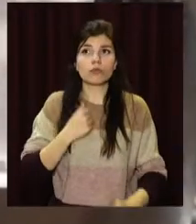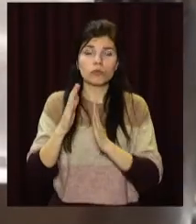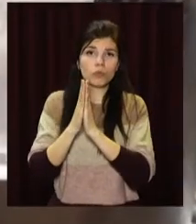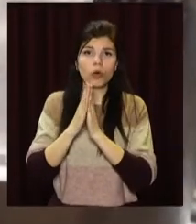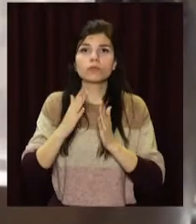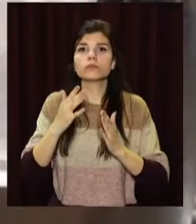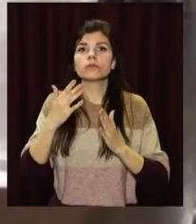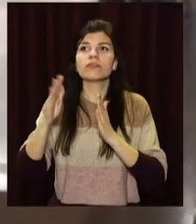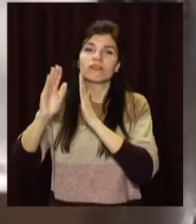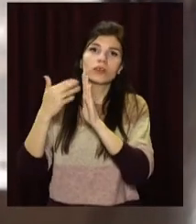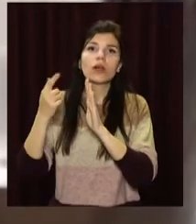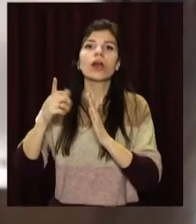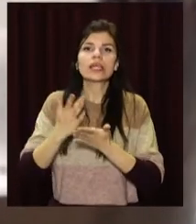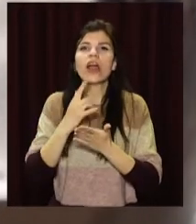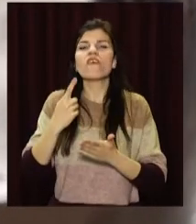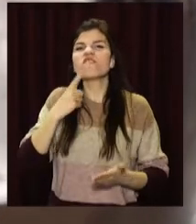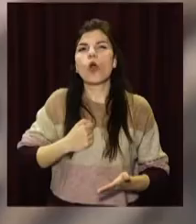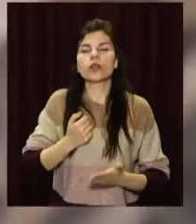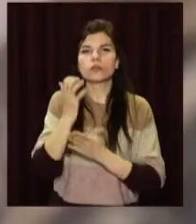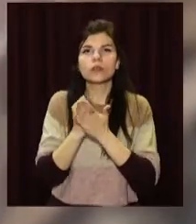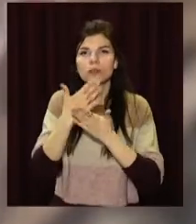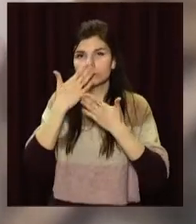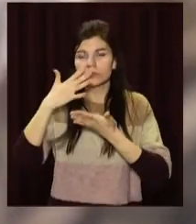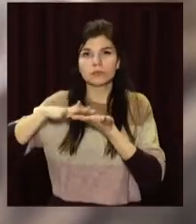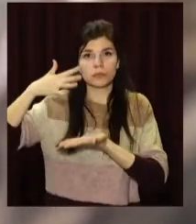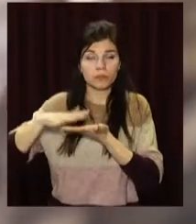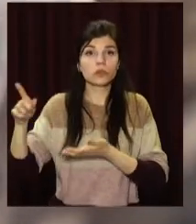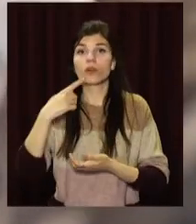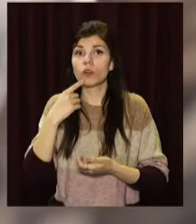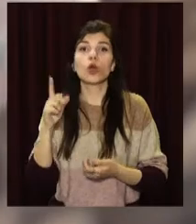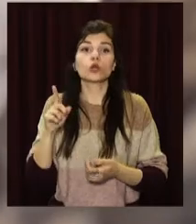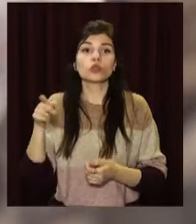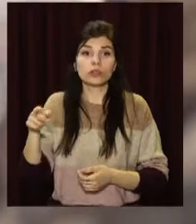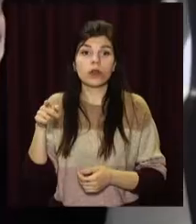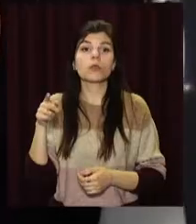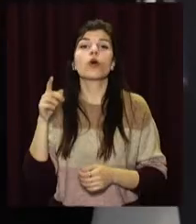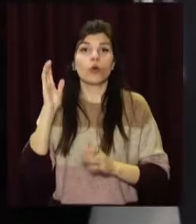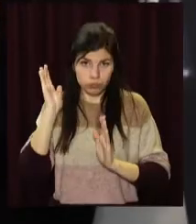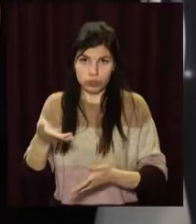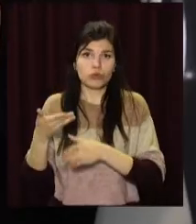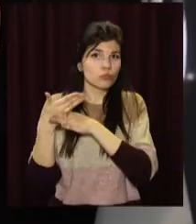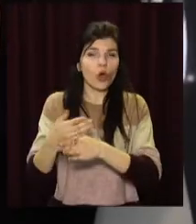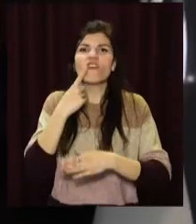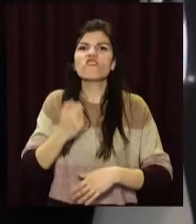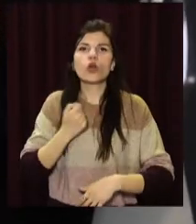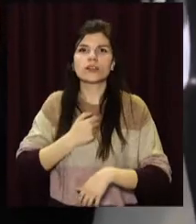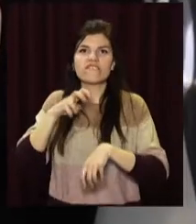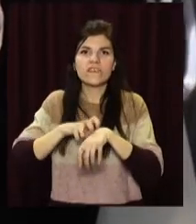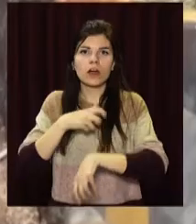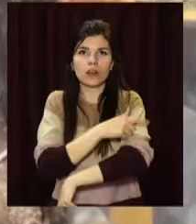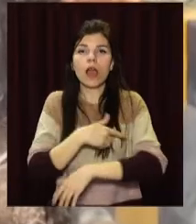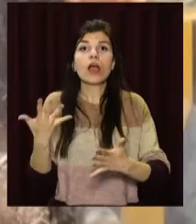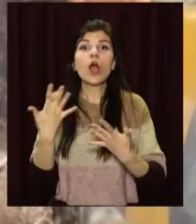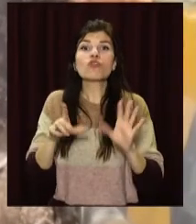кисень для недужих з військових резервів. Там не відмовили. Кажуть, також на допомогу лікарям прийде військовий медперсонал, який вже на